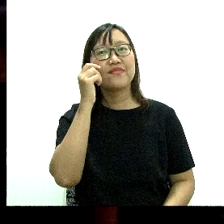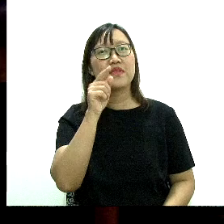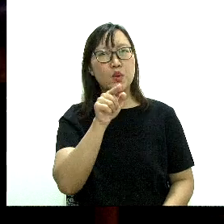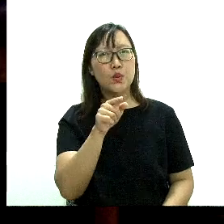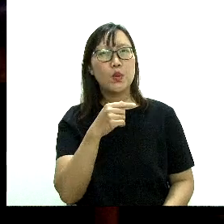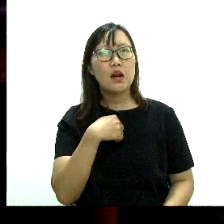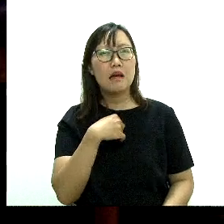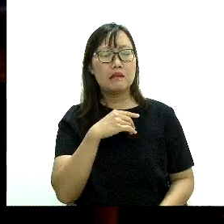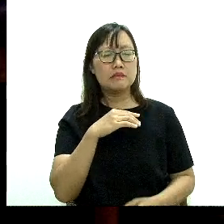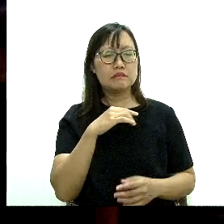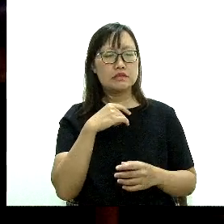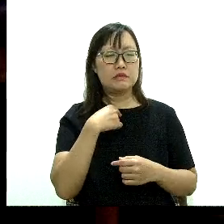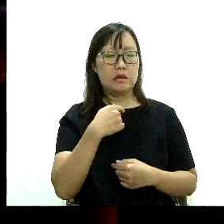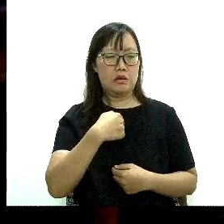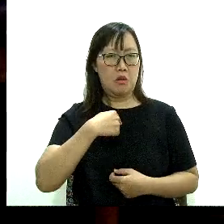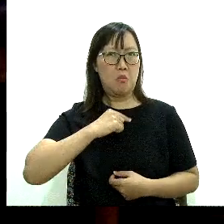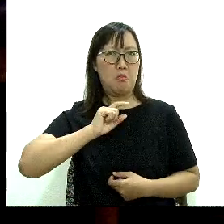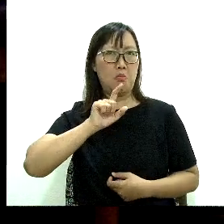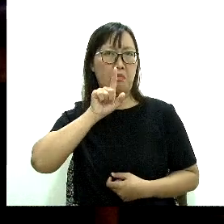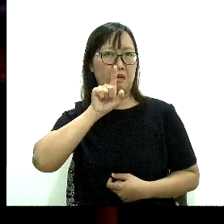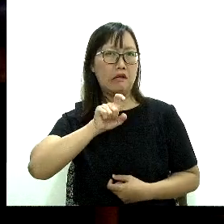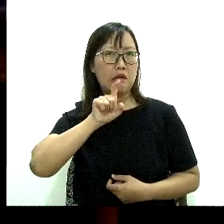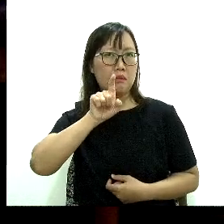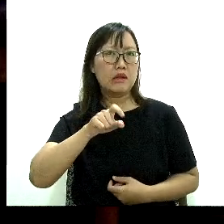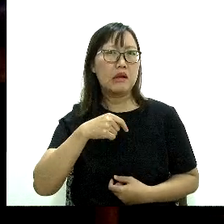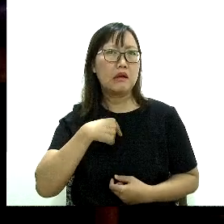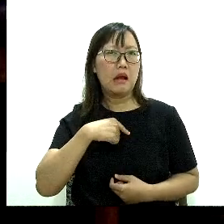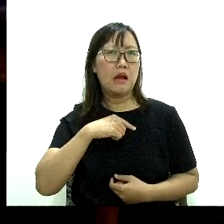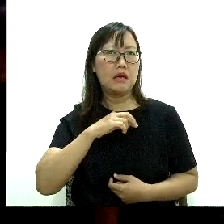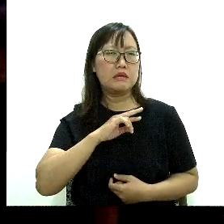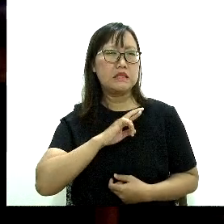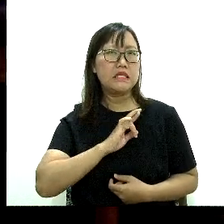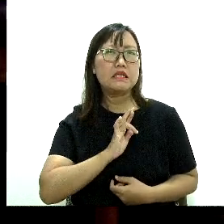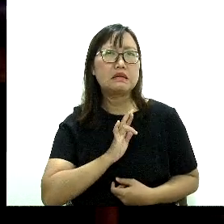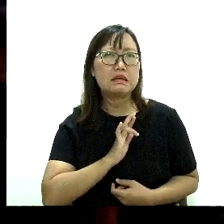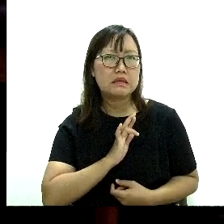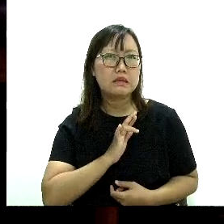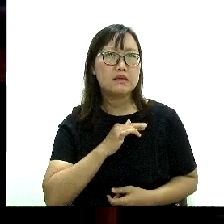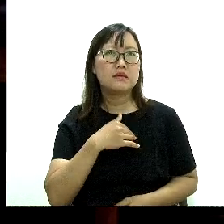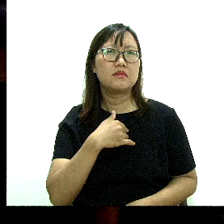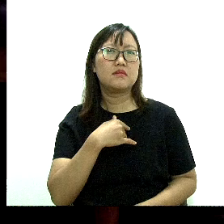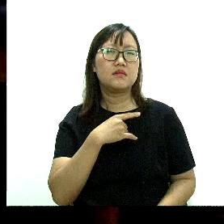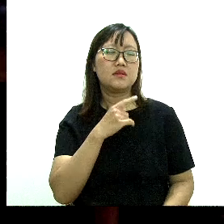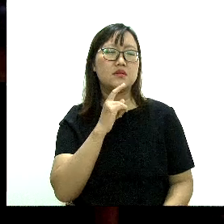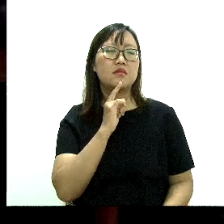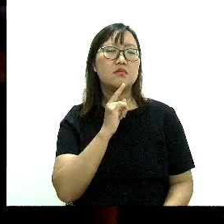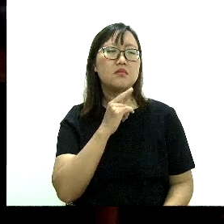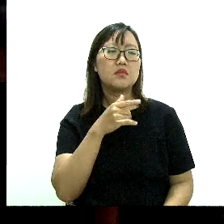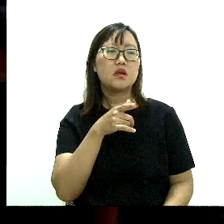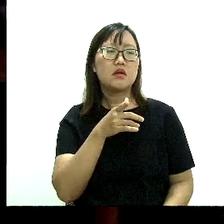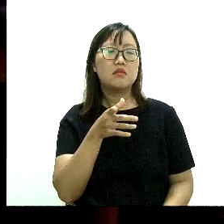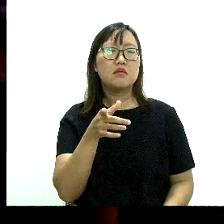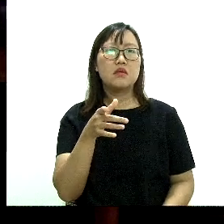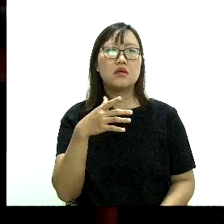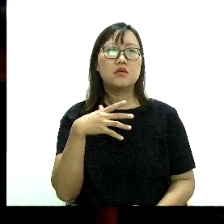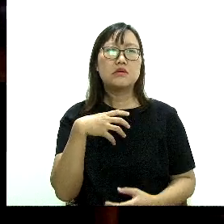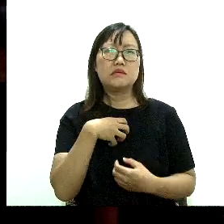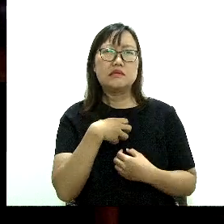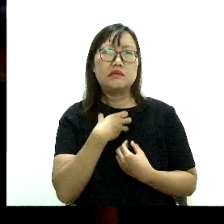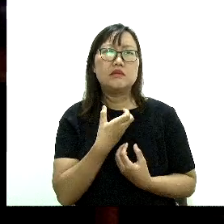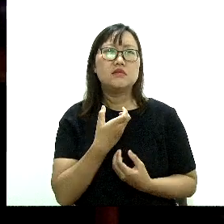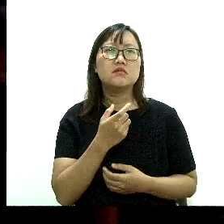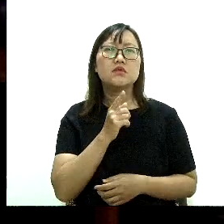dengki mentalitas Farisi yang merasa risih karena Yesus menerima orang berdosa.